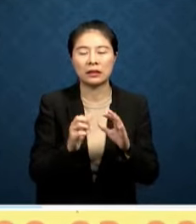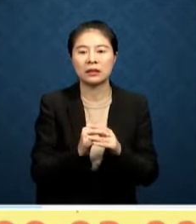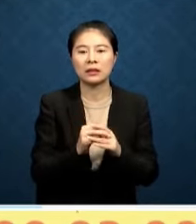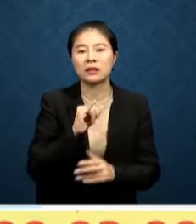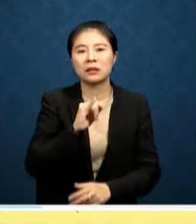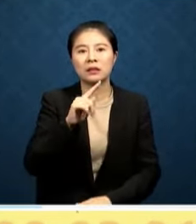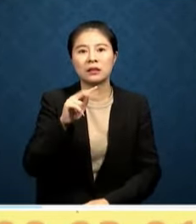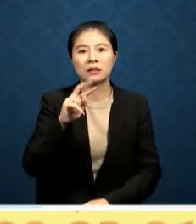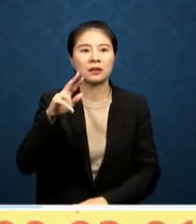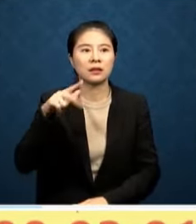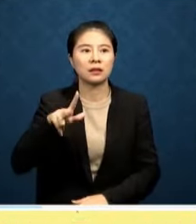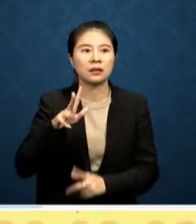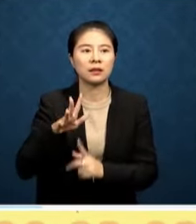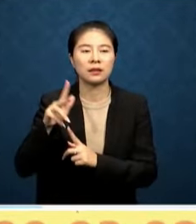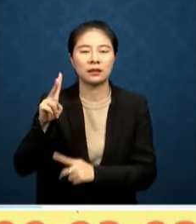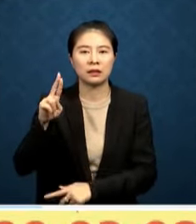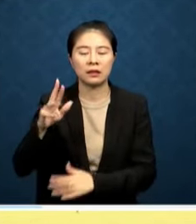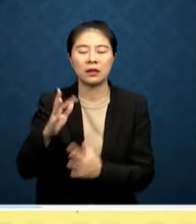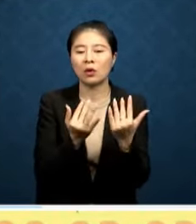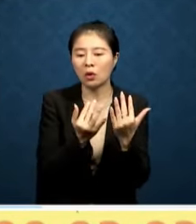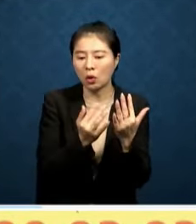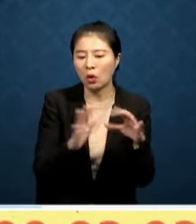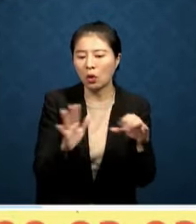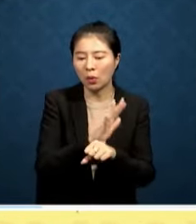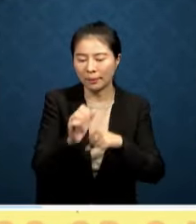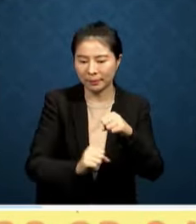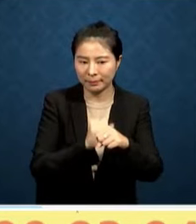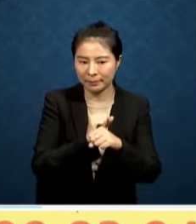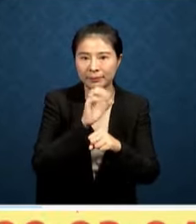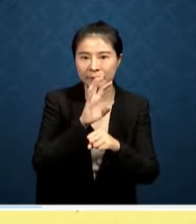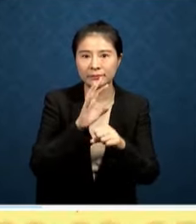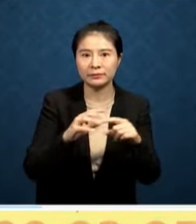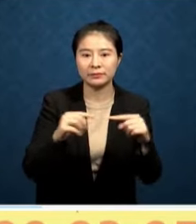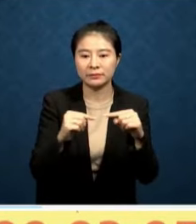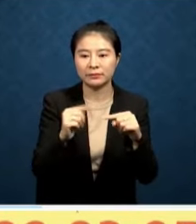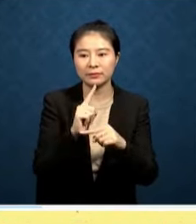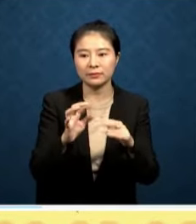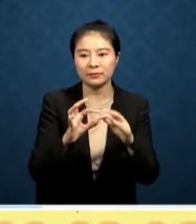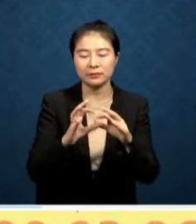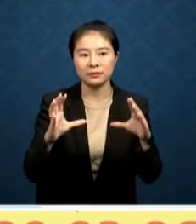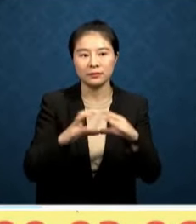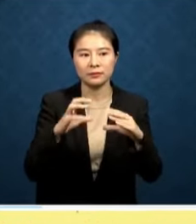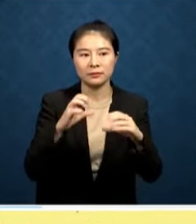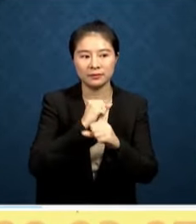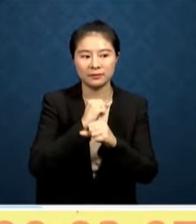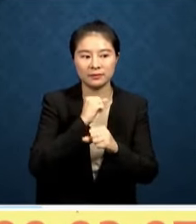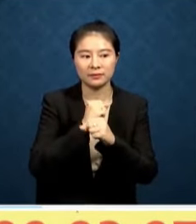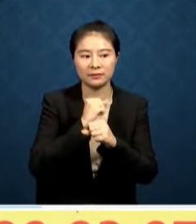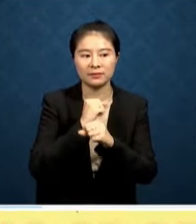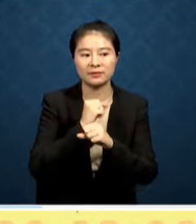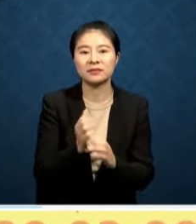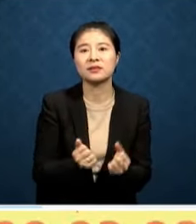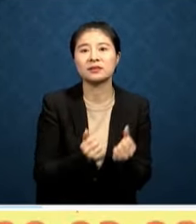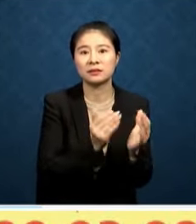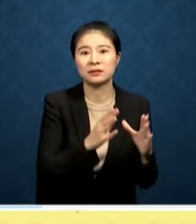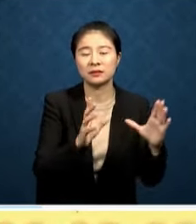จะต้องรอให้ครบ4ปีหรือไม่กับการที่หน่วยงานที่จะต้องรับผิดชอบจะต้องส่งกรรม